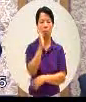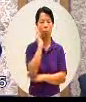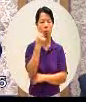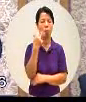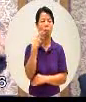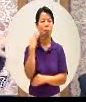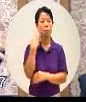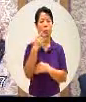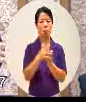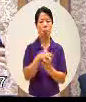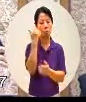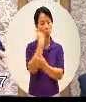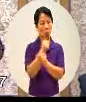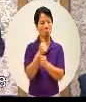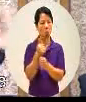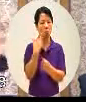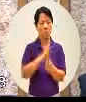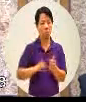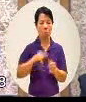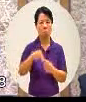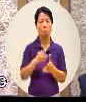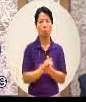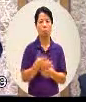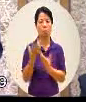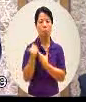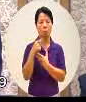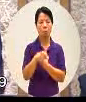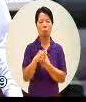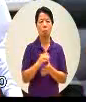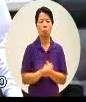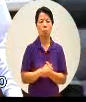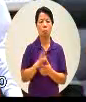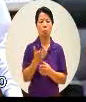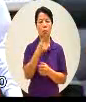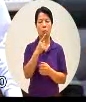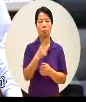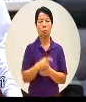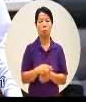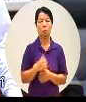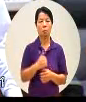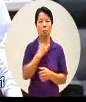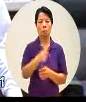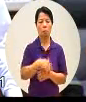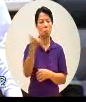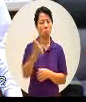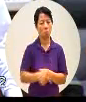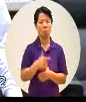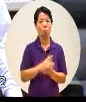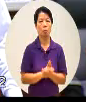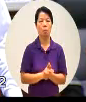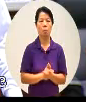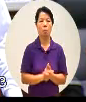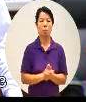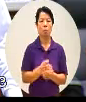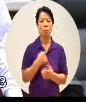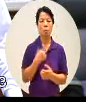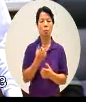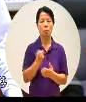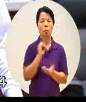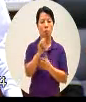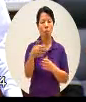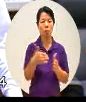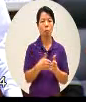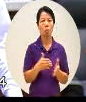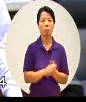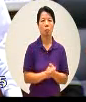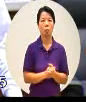的是没有政治考量。这个我可以在议事厅里面很负责任的说， 局长，但是我跟你讲，绝对是太慢了。 啊，不是，我都只要度假家己员报告。 无，迄一条